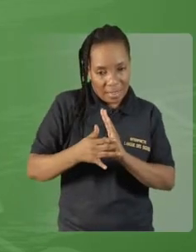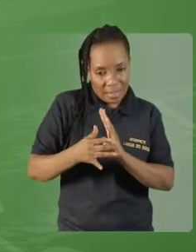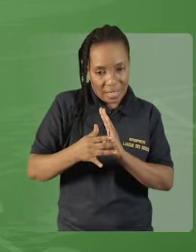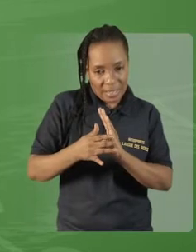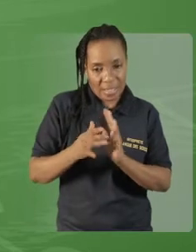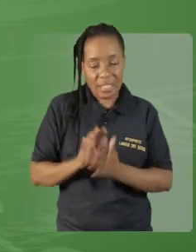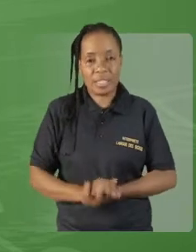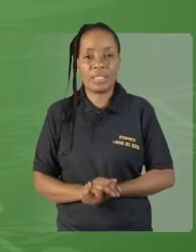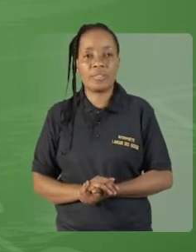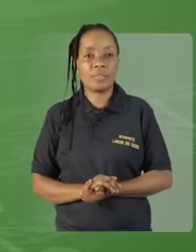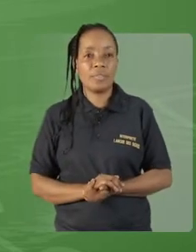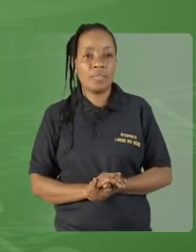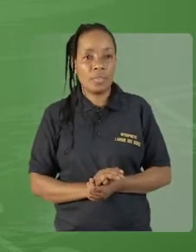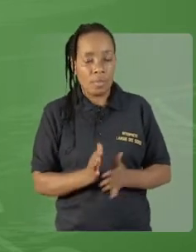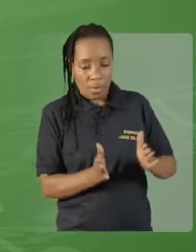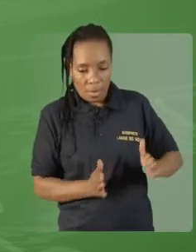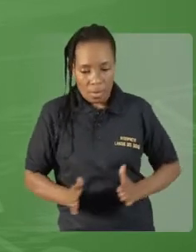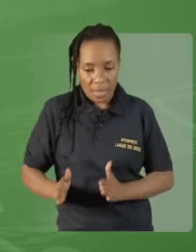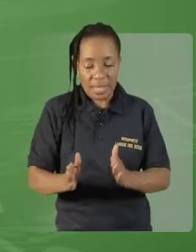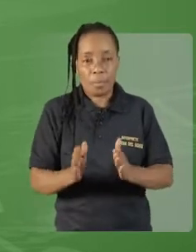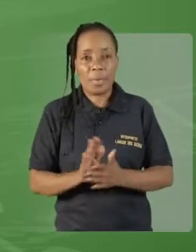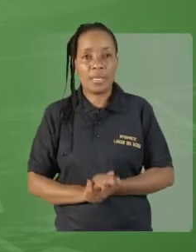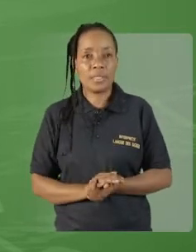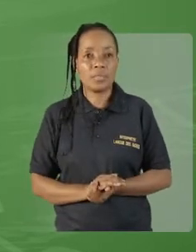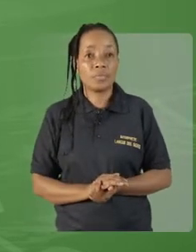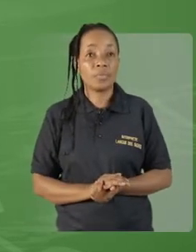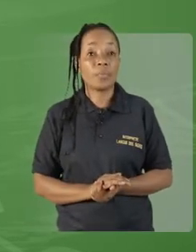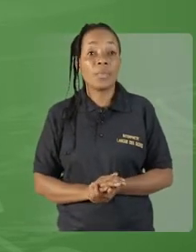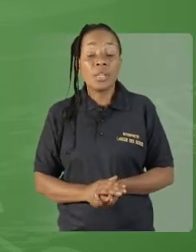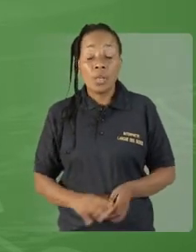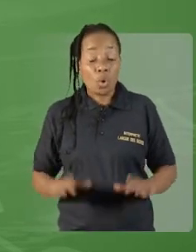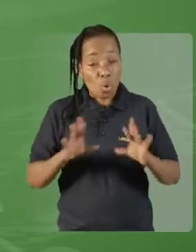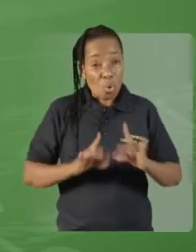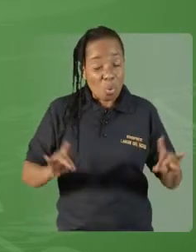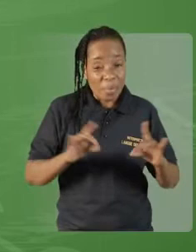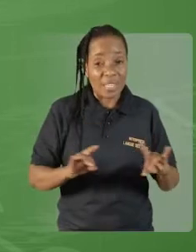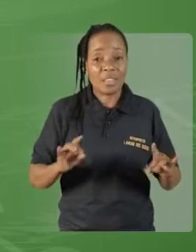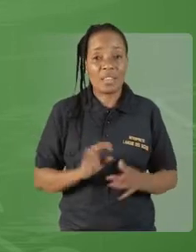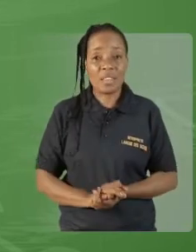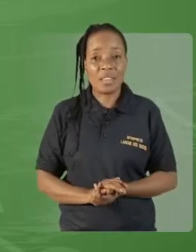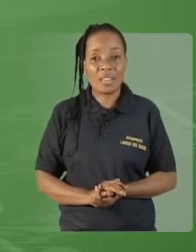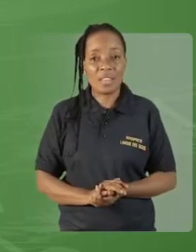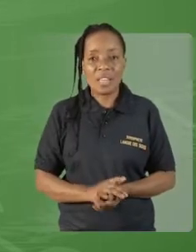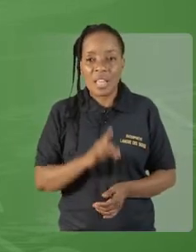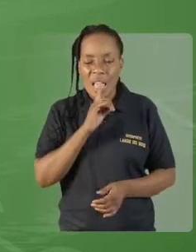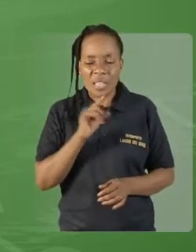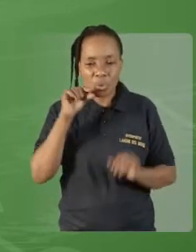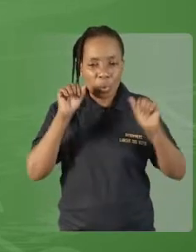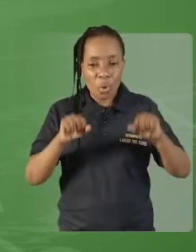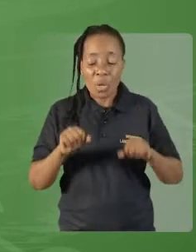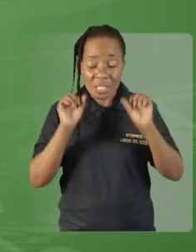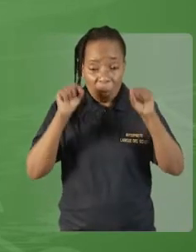Toutefois, cette opposition a-t-elle sa raison d'être? Le mythe ne peut-il pas être